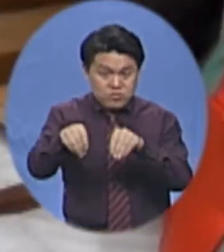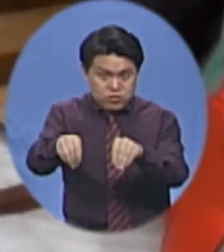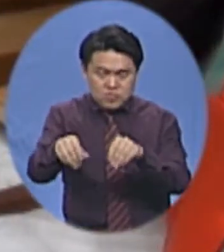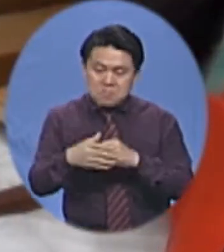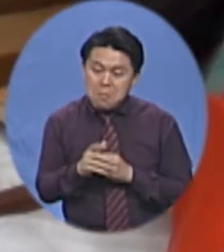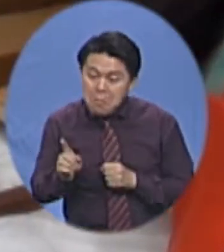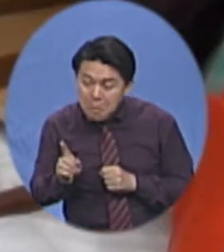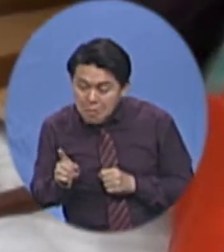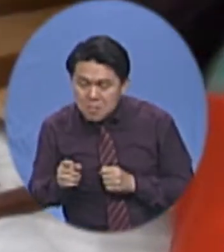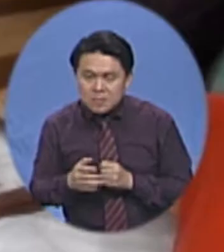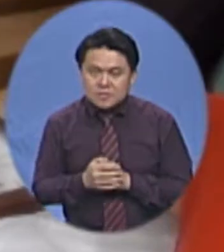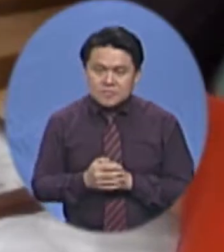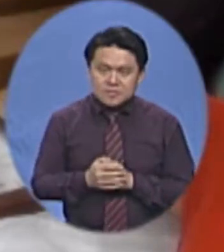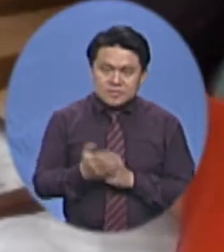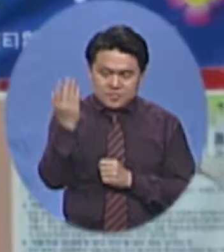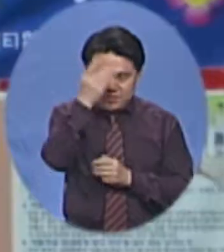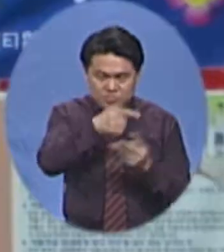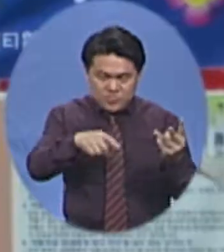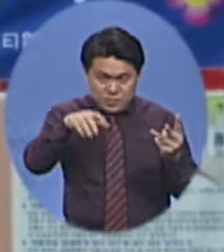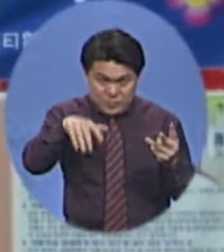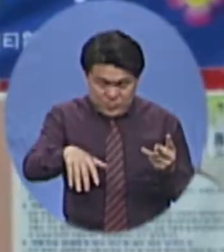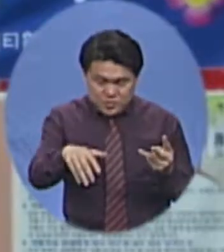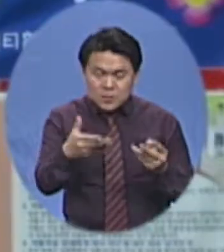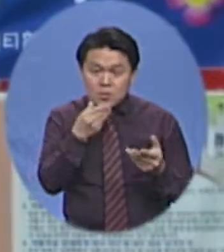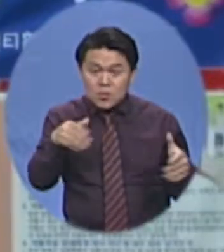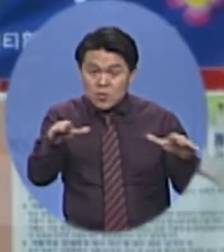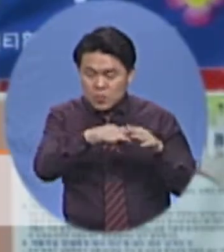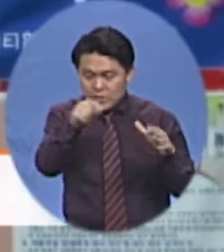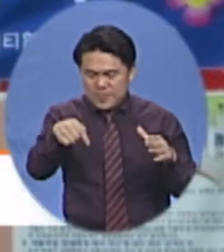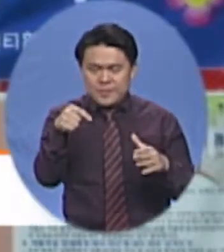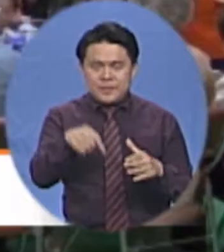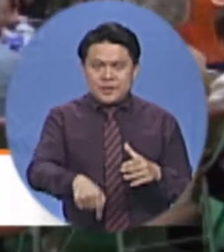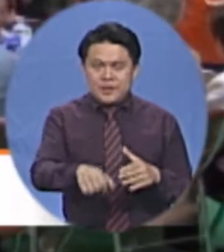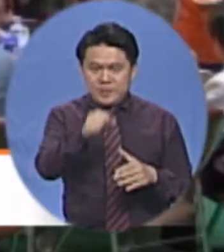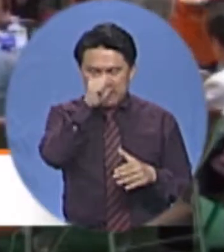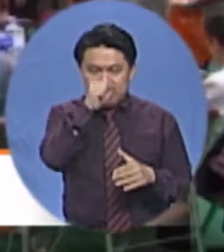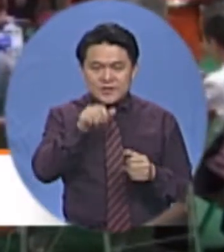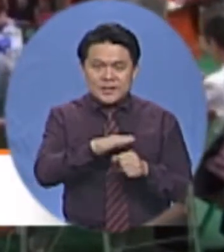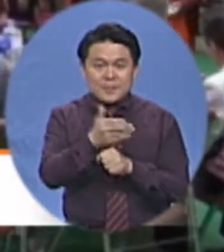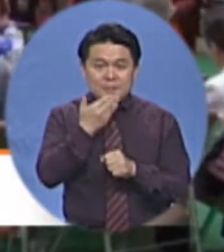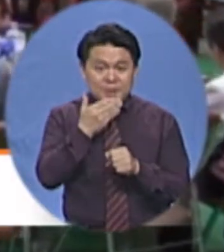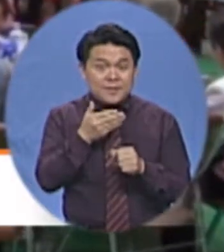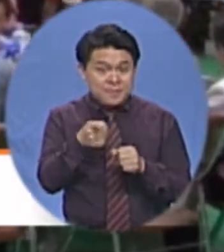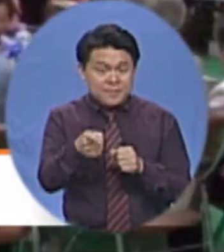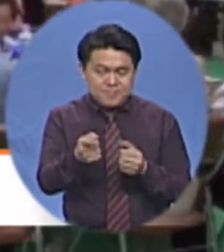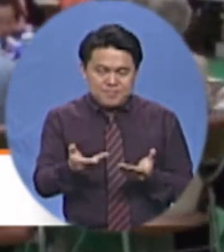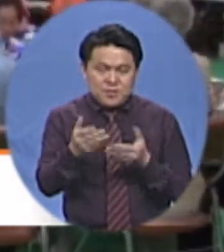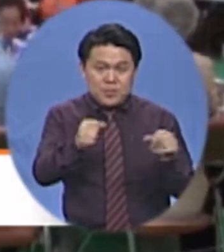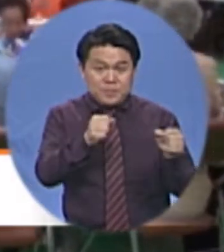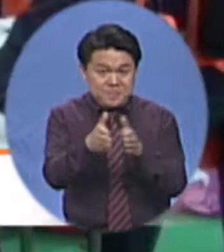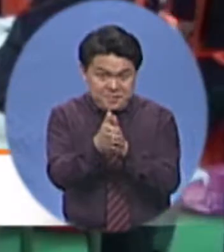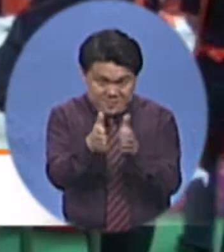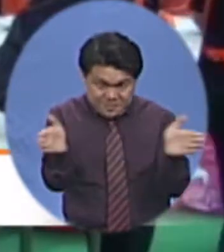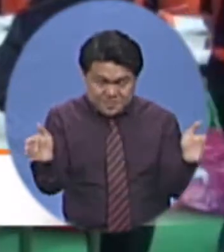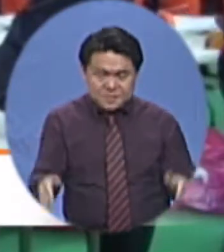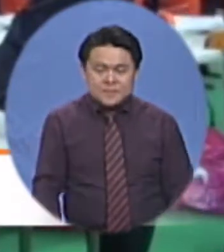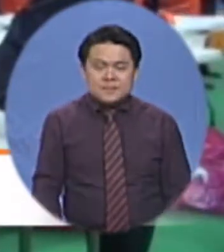있습니다. 청주의 강내 복지회관에서 참 좋은 사랑의 밥차 봉사활동이